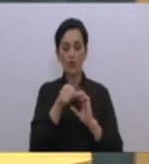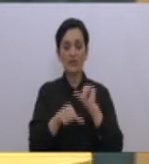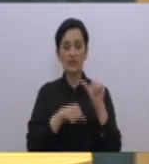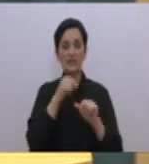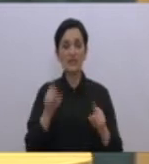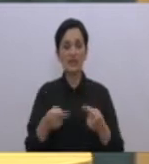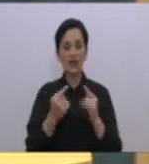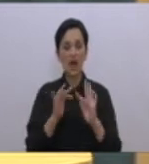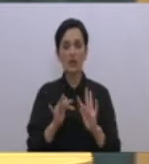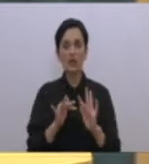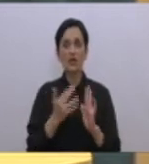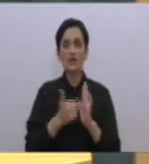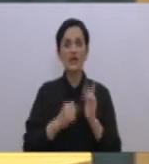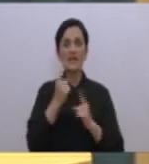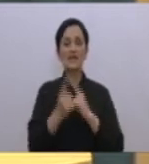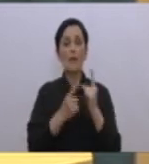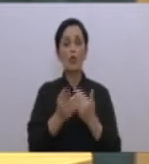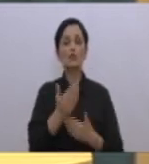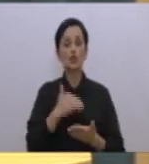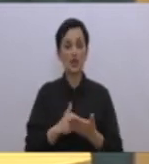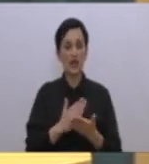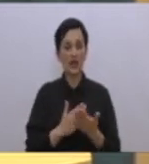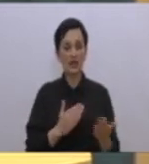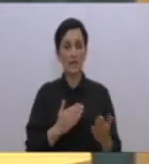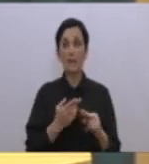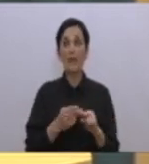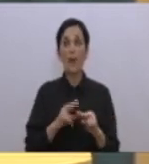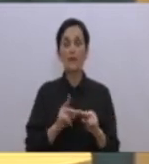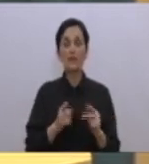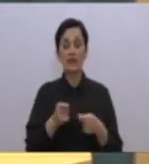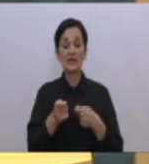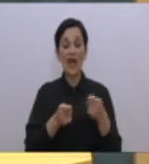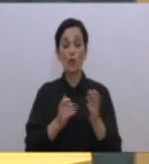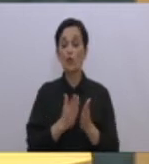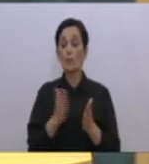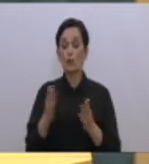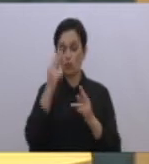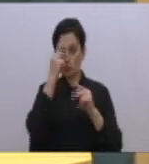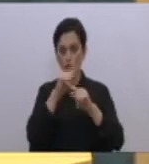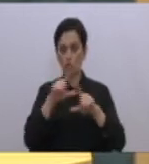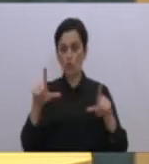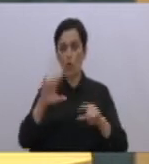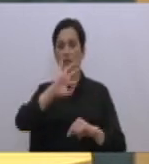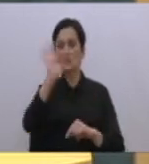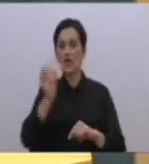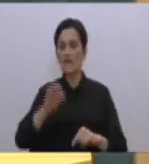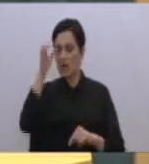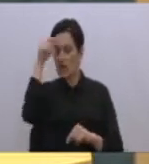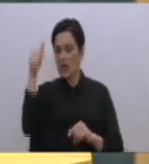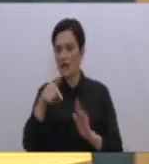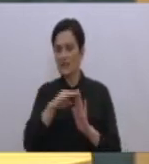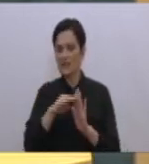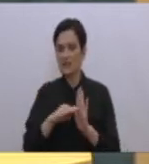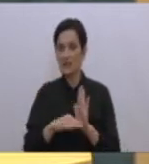განხორციელებელი წარუმატებელი რეფორმის შედეგია. Amastan, regulirebis migma aghmoshta skolis garet sakhelonebo ganatlebis sistema,